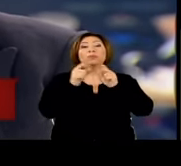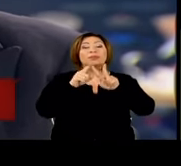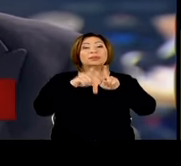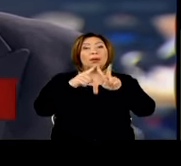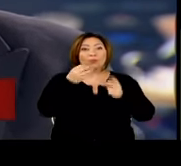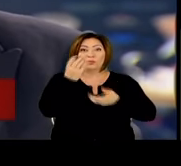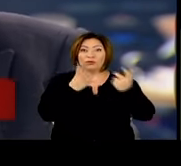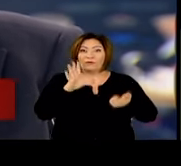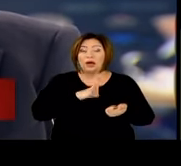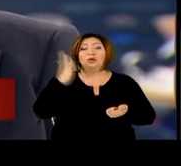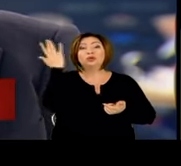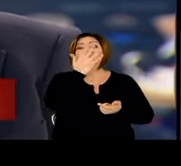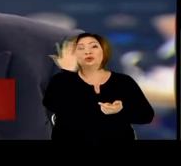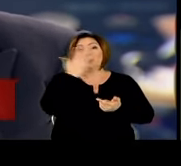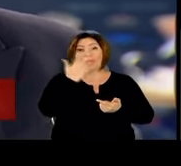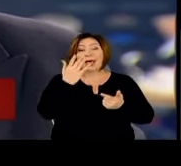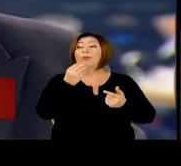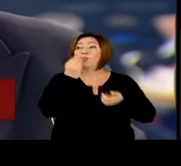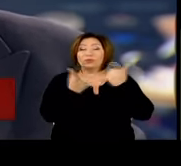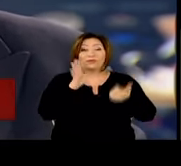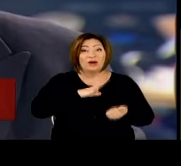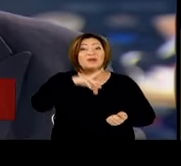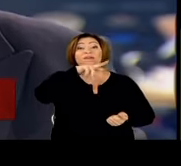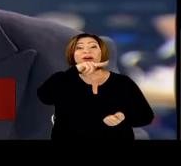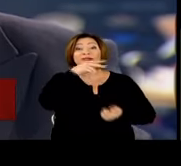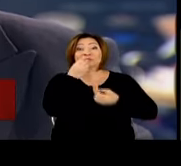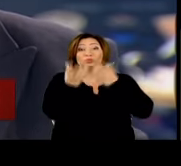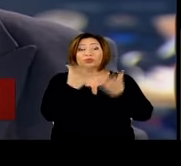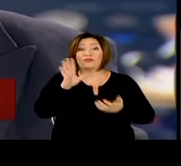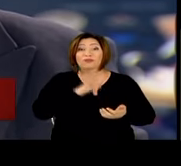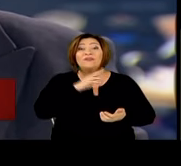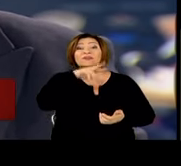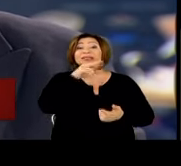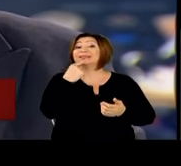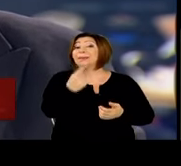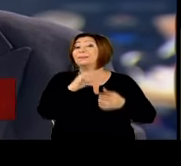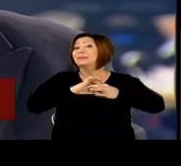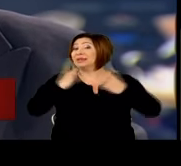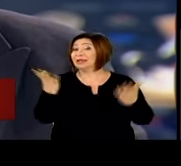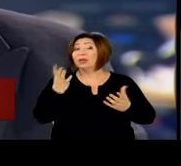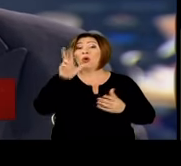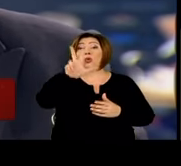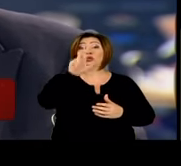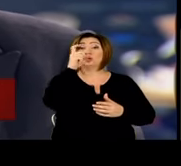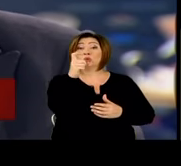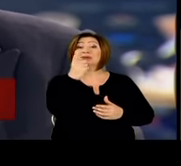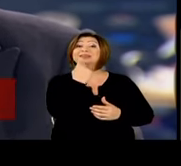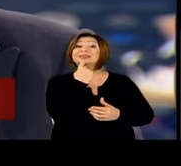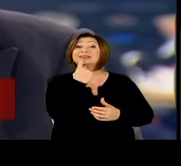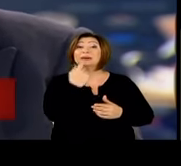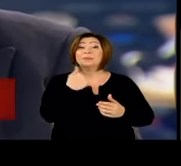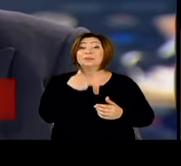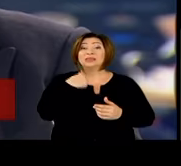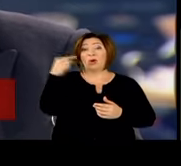var, Suriye mutfağı var, Fransız mutfağı var. Fransız dememin sebebi 39 yıl